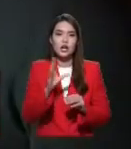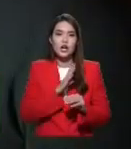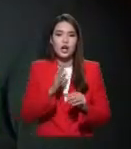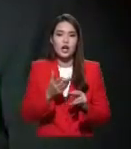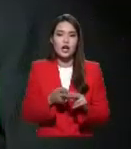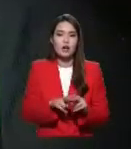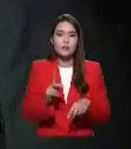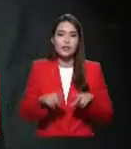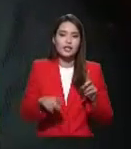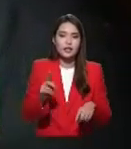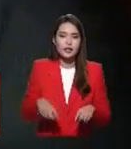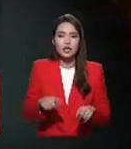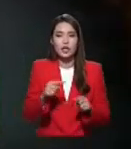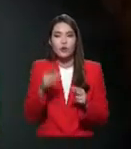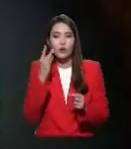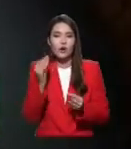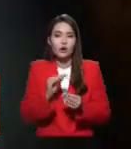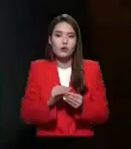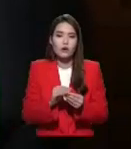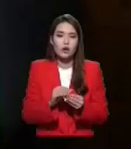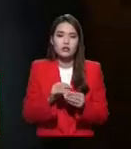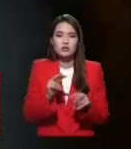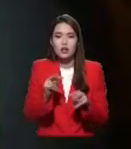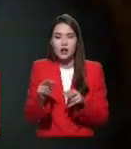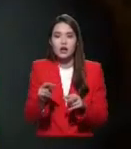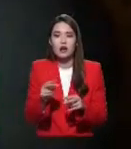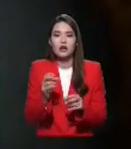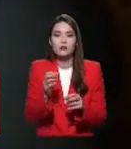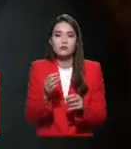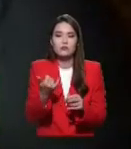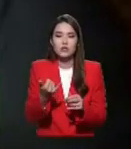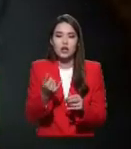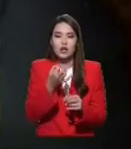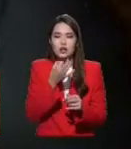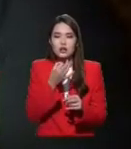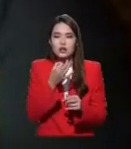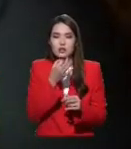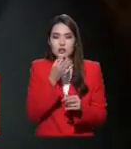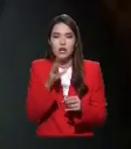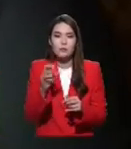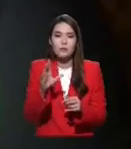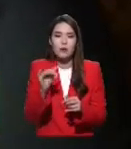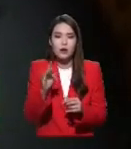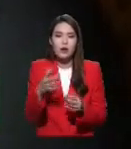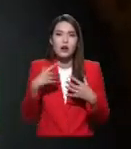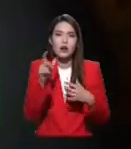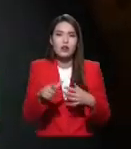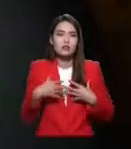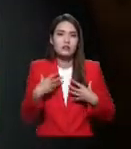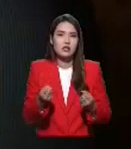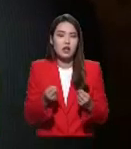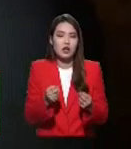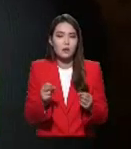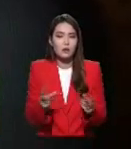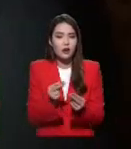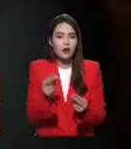бөдененің ұясын көрді екен түңіл деген мақал қалдырыпты. Бірақ мына жұдырықтай бөдененің бармақтай жұмыртқасының адам денсаулығын тигізер пайдасы ұшан